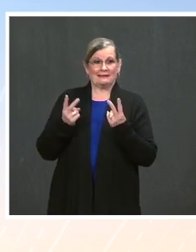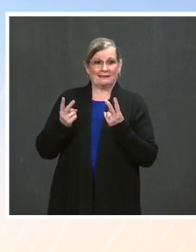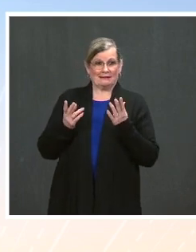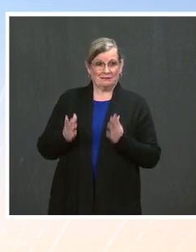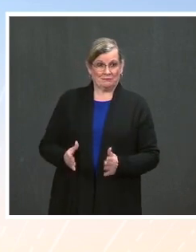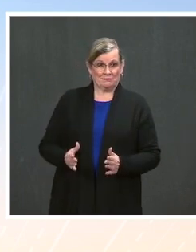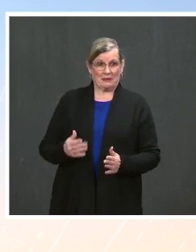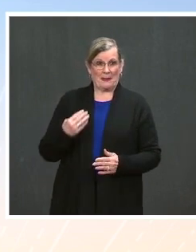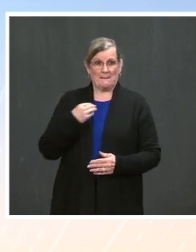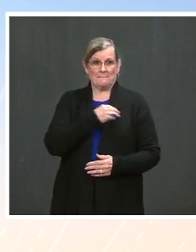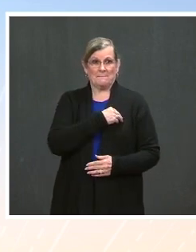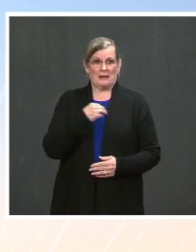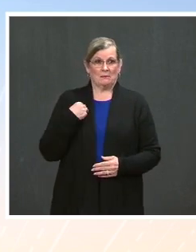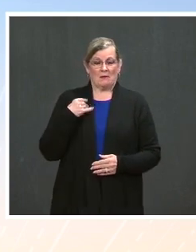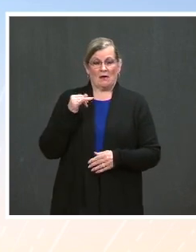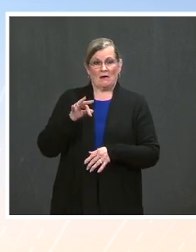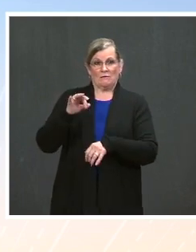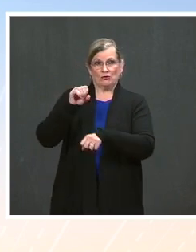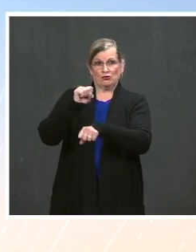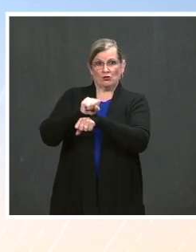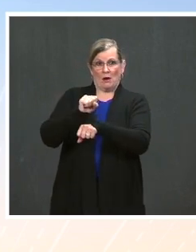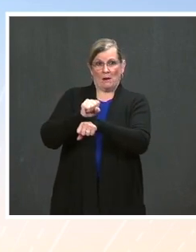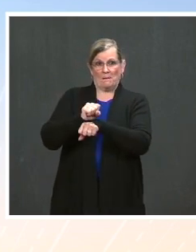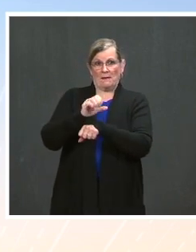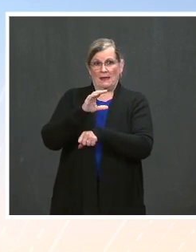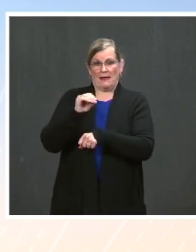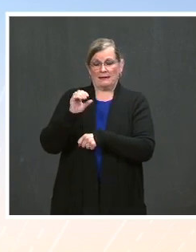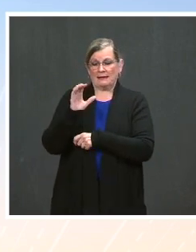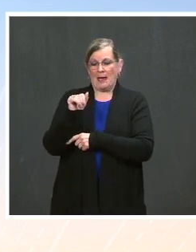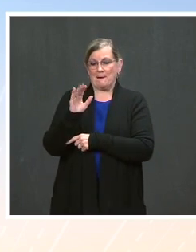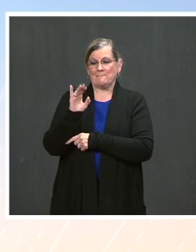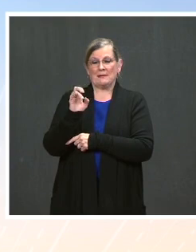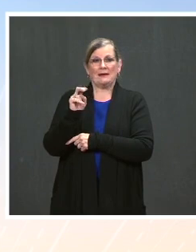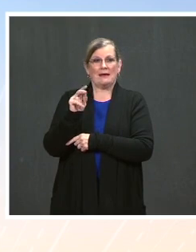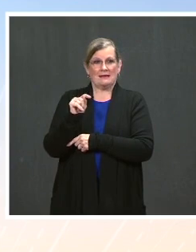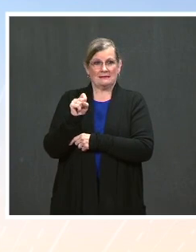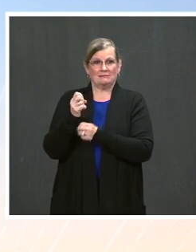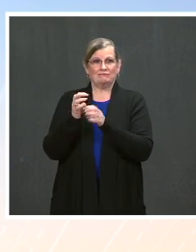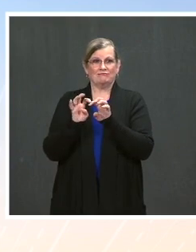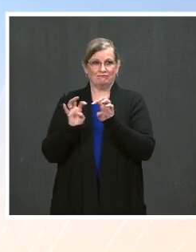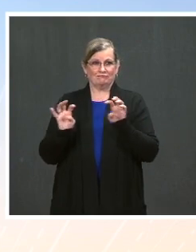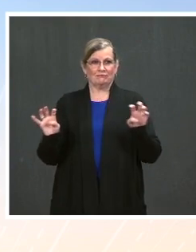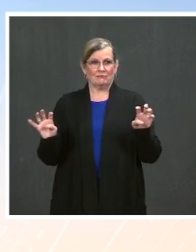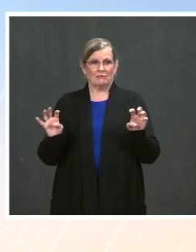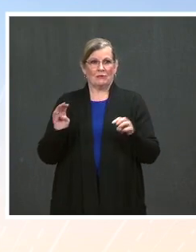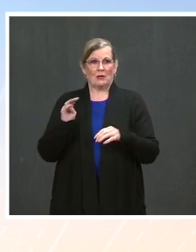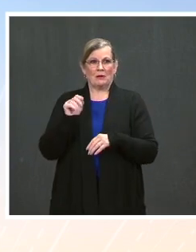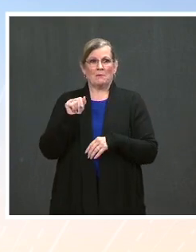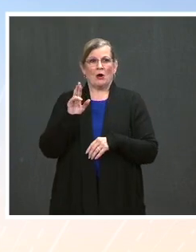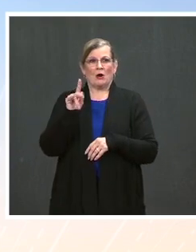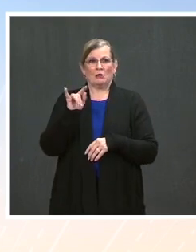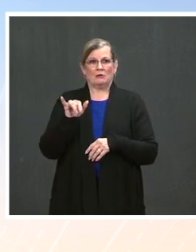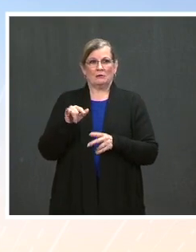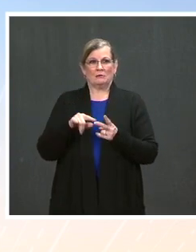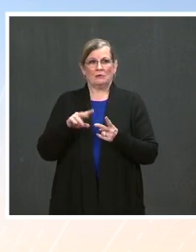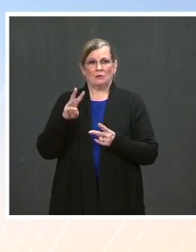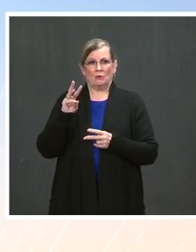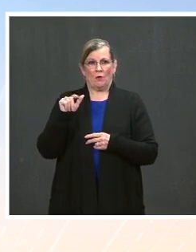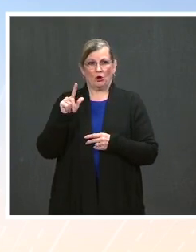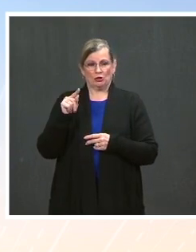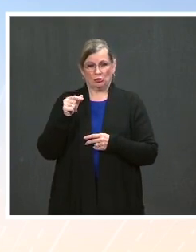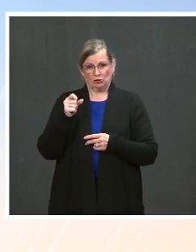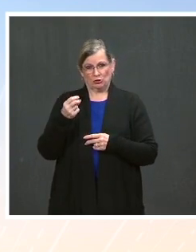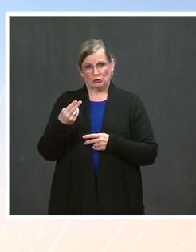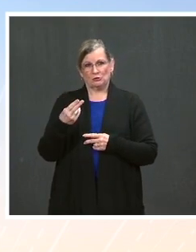tank vereceği açıklamasını memnuniyetle karşıladıklarını bildirdi takip düzenlediği günlük basın toplantısında gündemi değerlendirdi